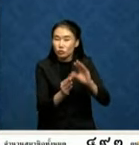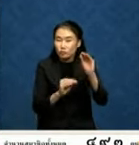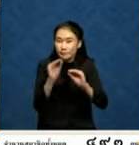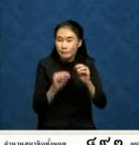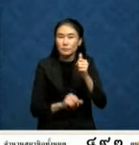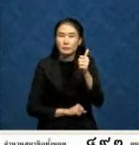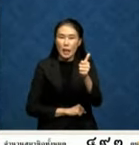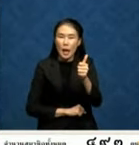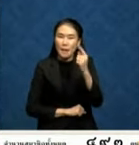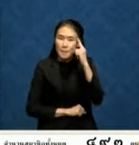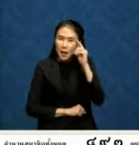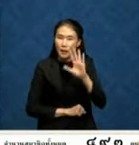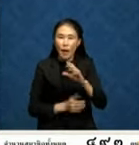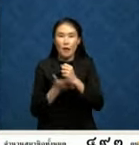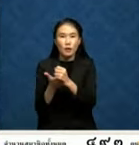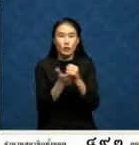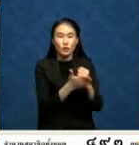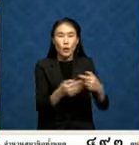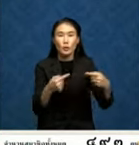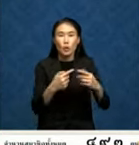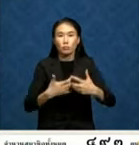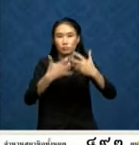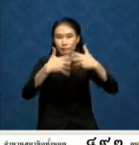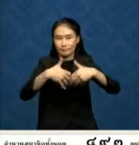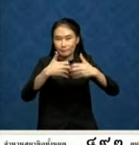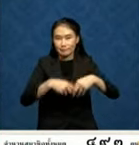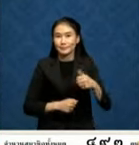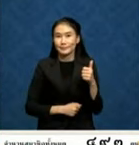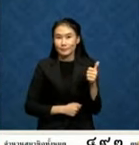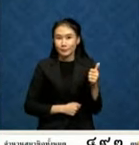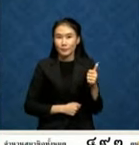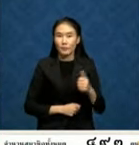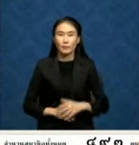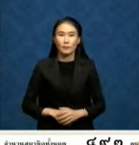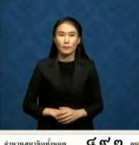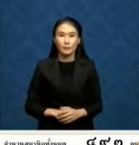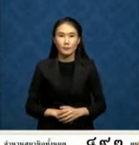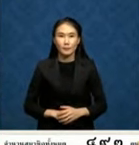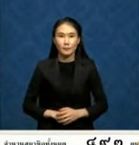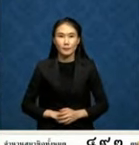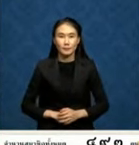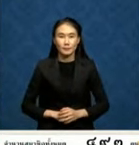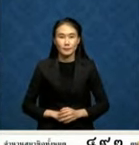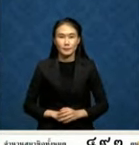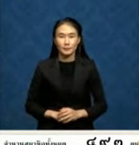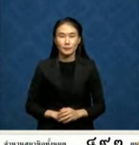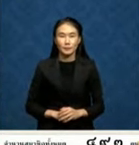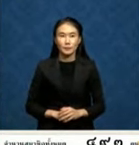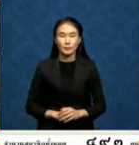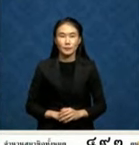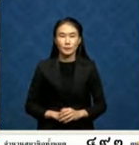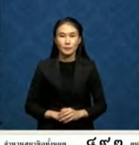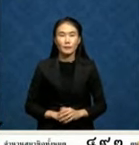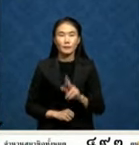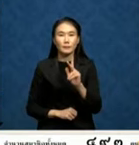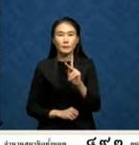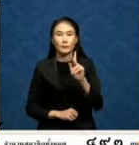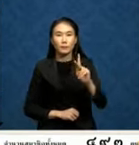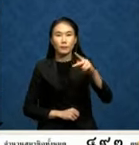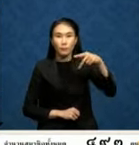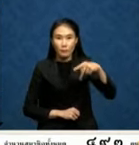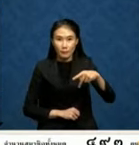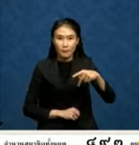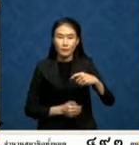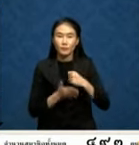าของภาคไฟฟ้าและภาคอุตสาหกรรมให้เป็นต้นทุนเดียวกันนอกจากนี้ทางกก